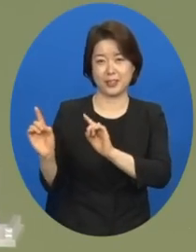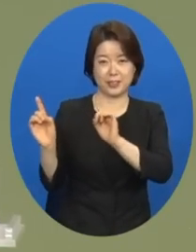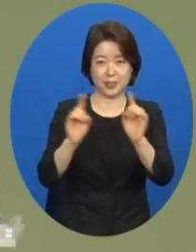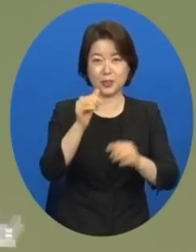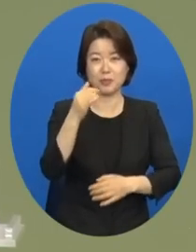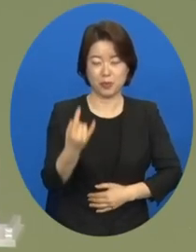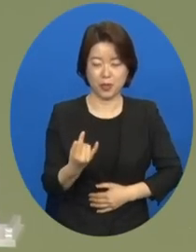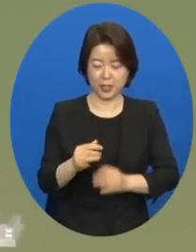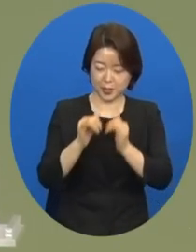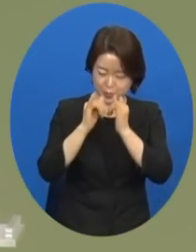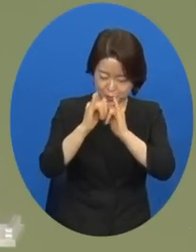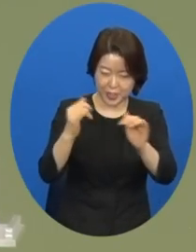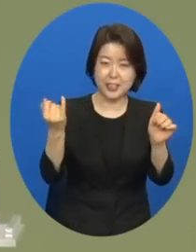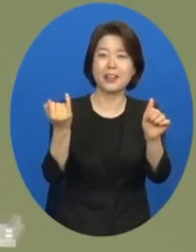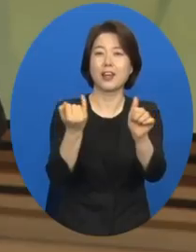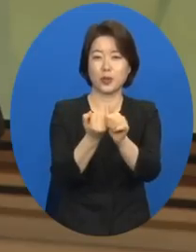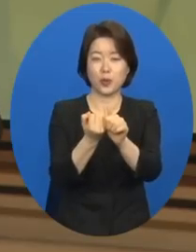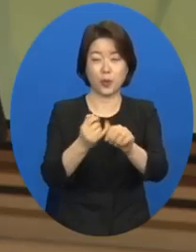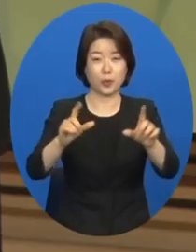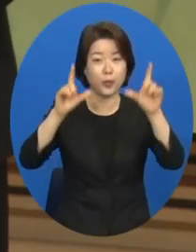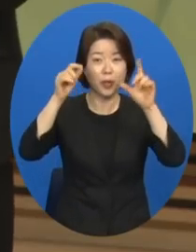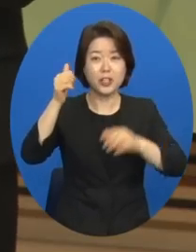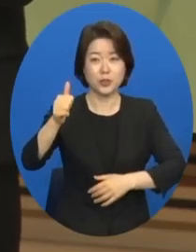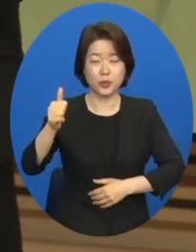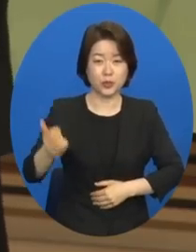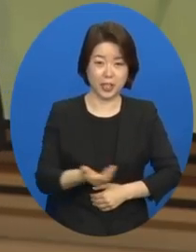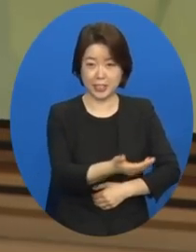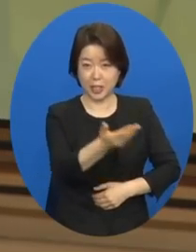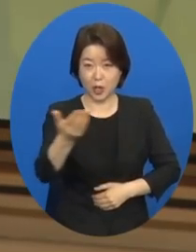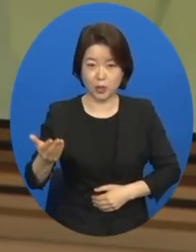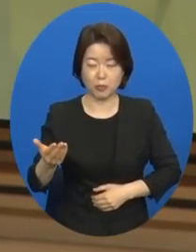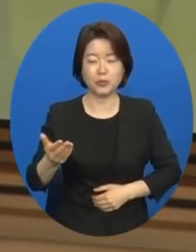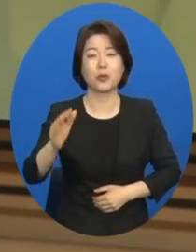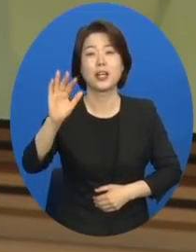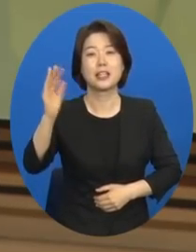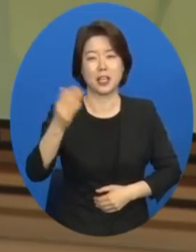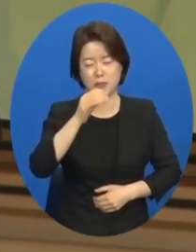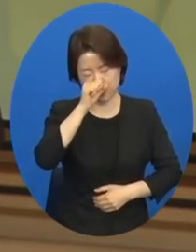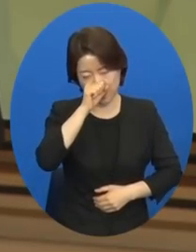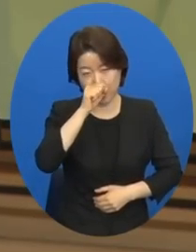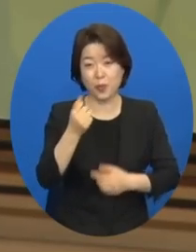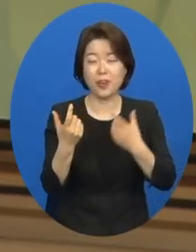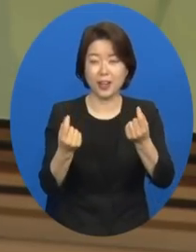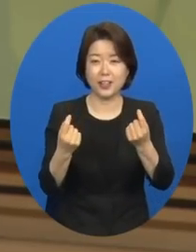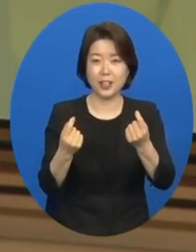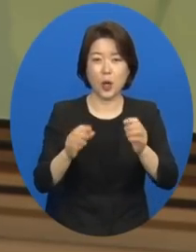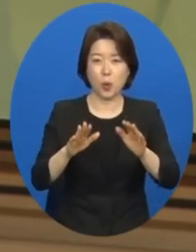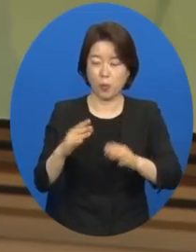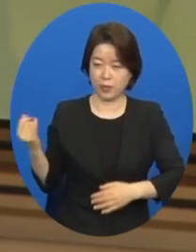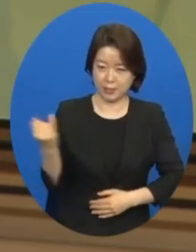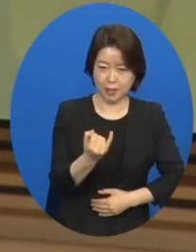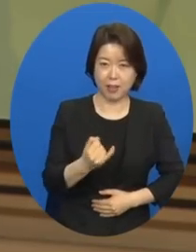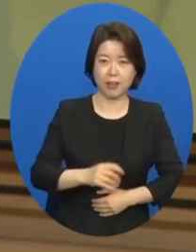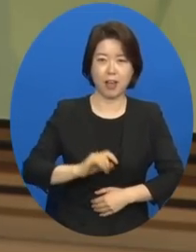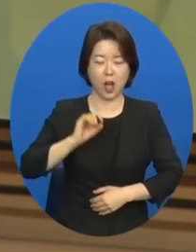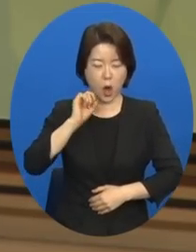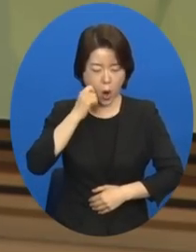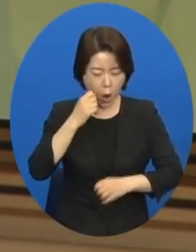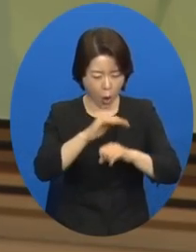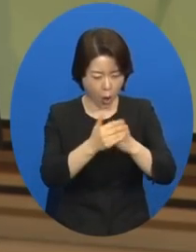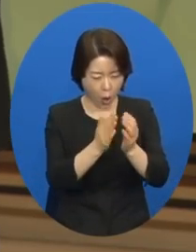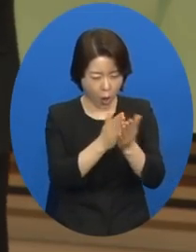위대한 결혼에 주인공들이 여러분들도 좀 되시라고 예 오늘 이렇게 굉장히 어려운